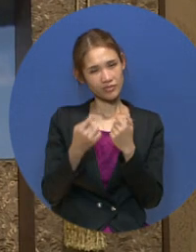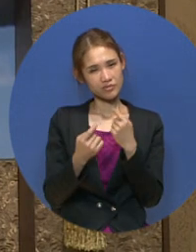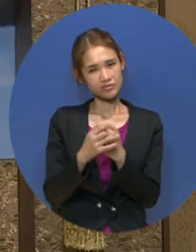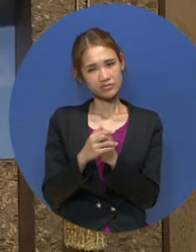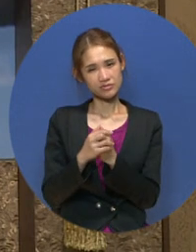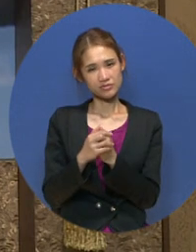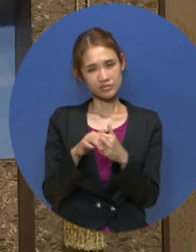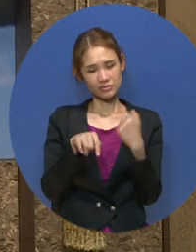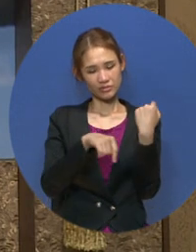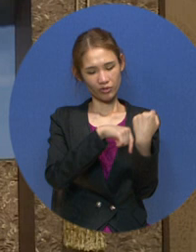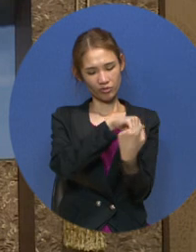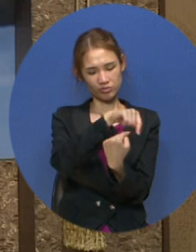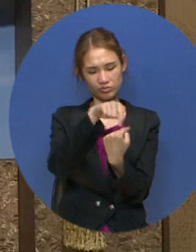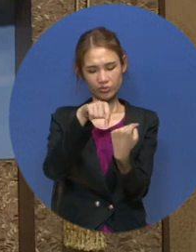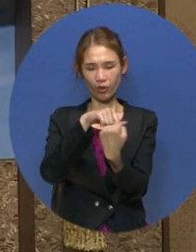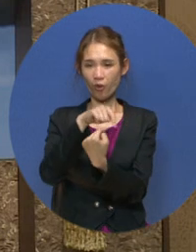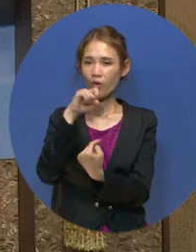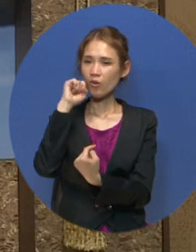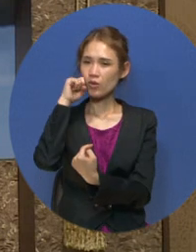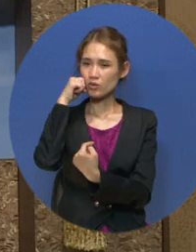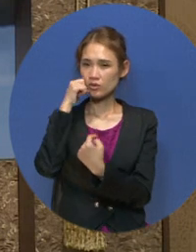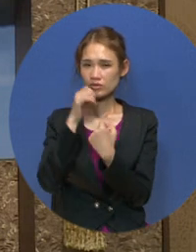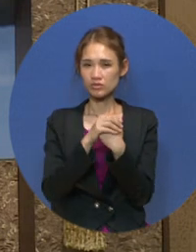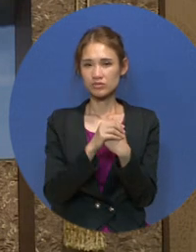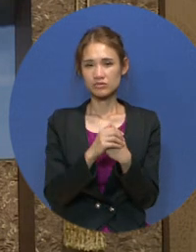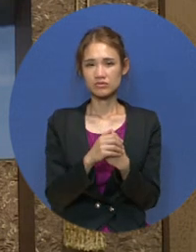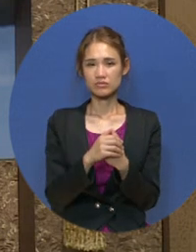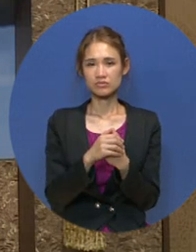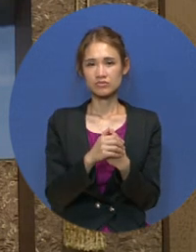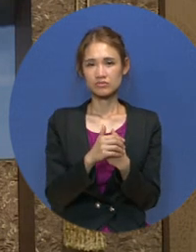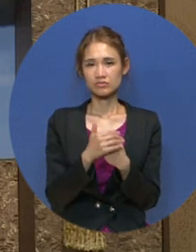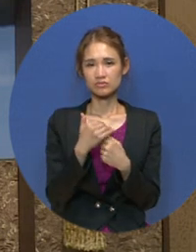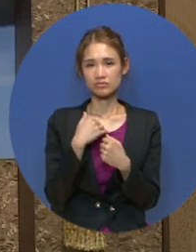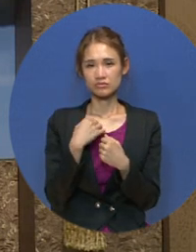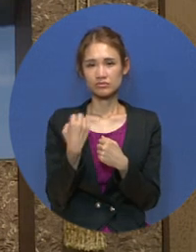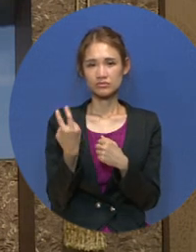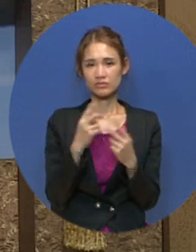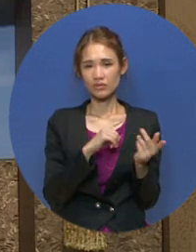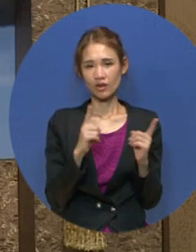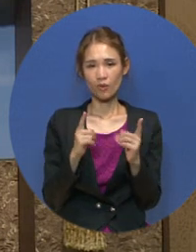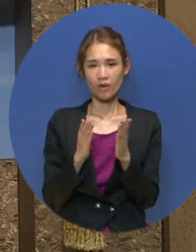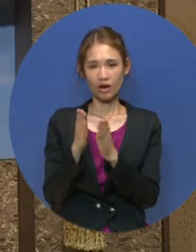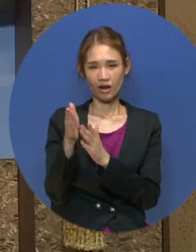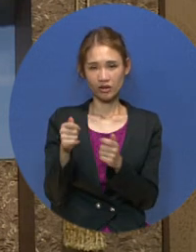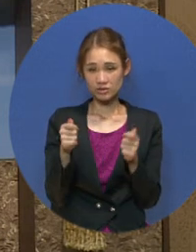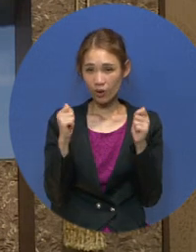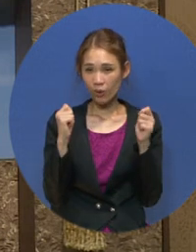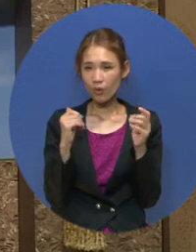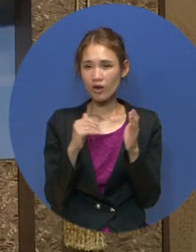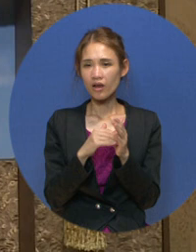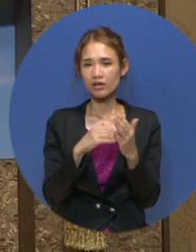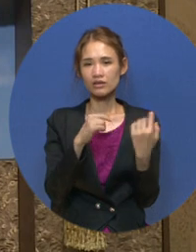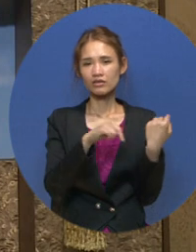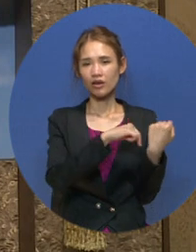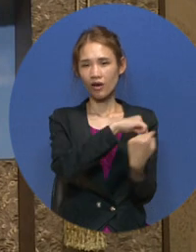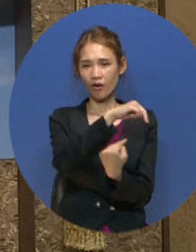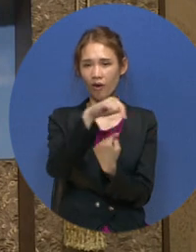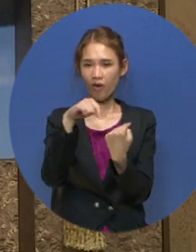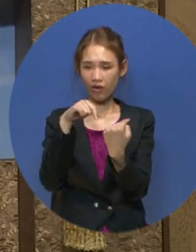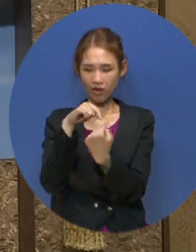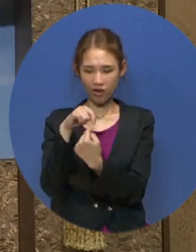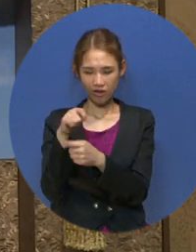이 경영이라는 게 쉽지 않더라고요. 예. 그래서 저는 재활학을 전공했는데 네. 경영학을 전공해야